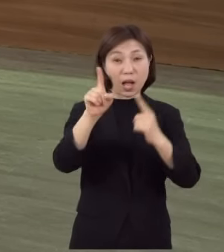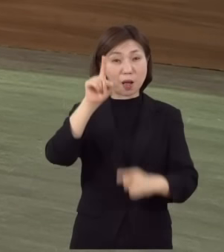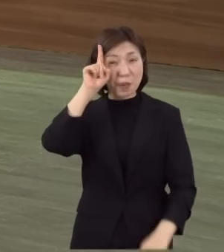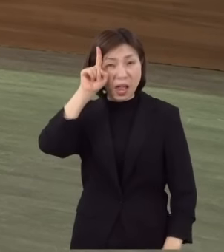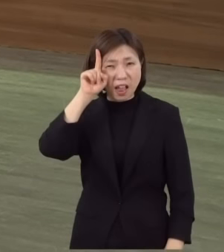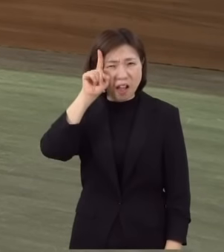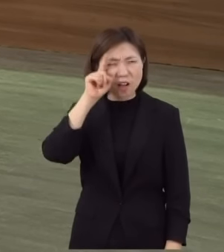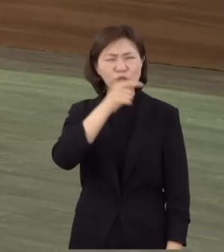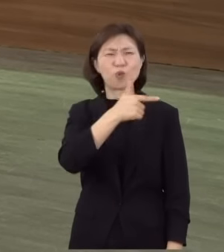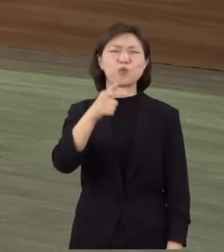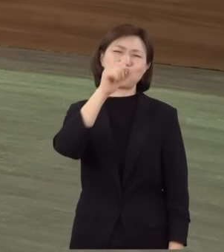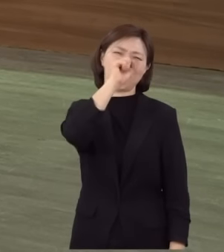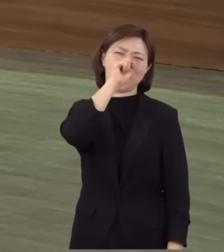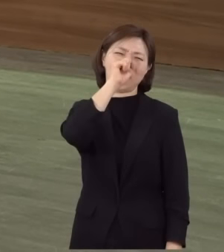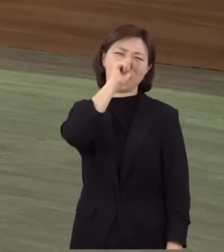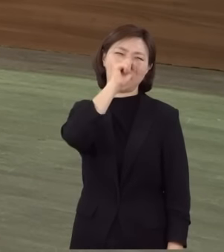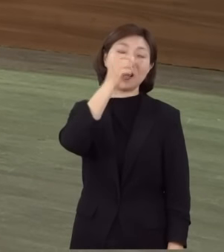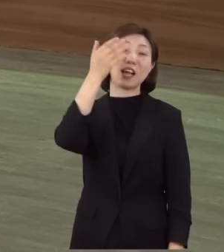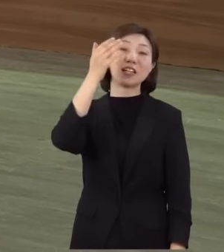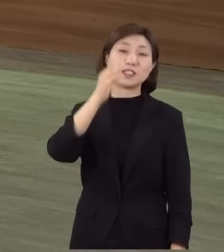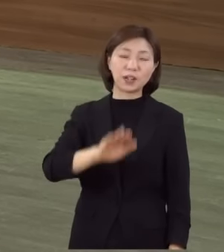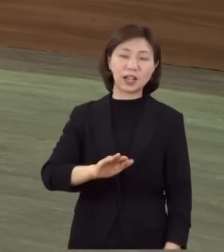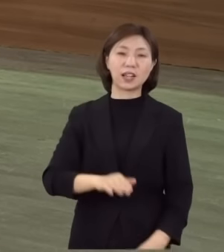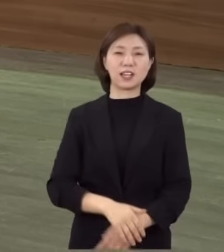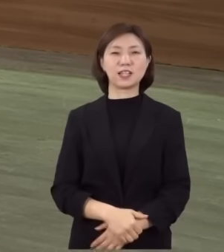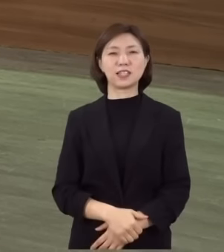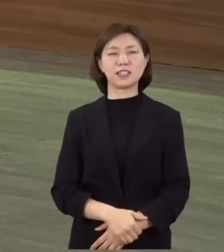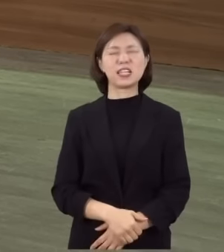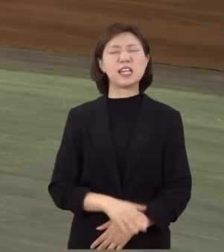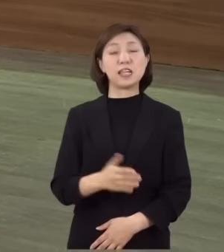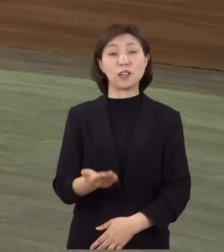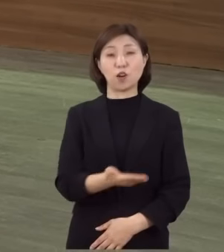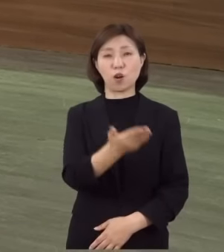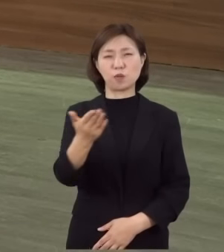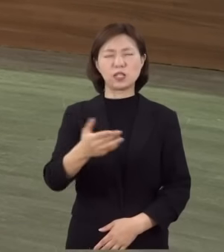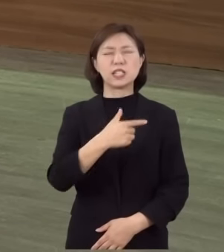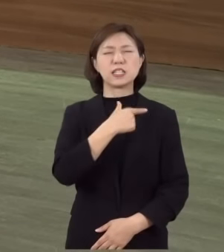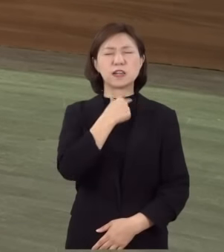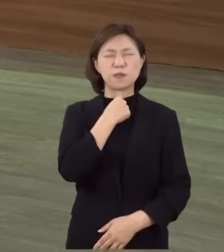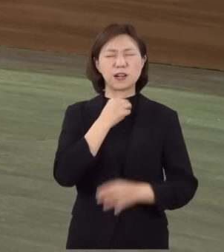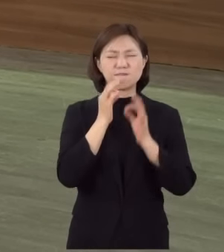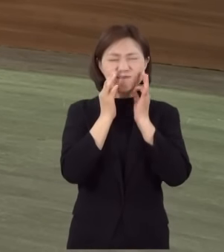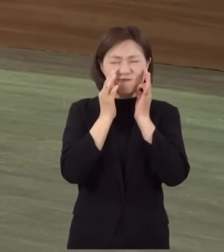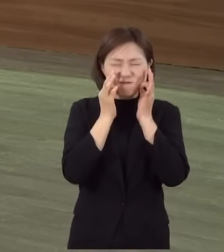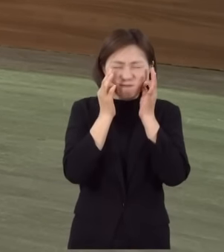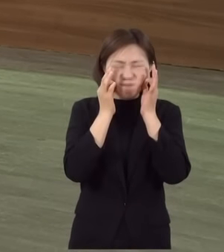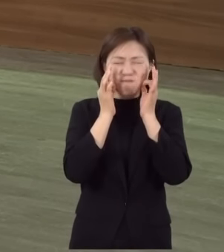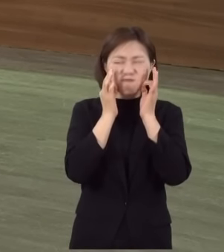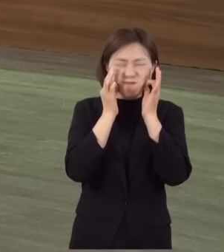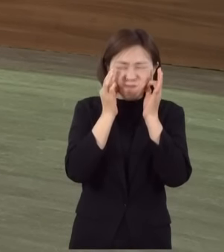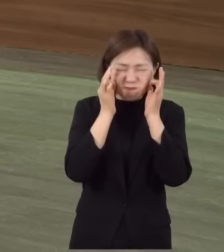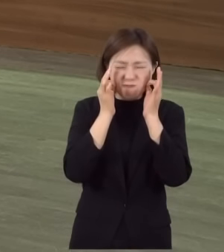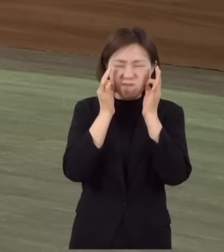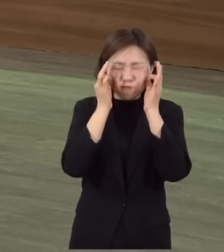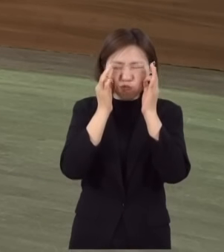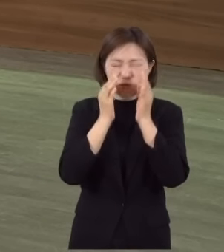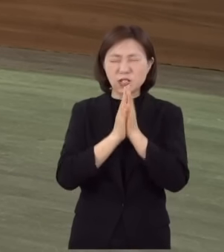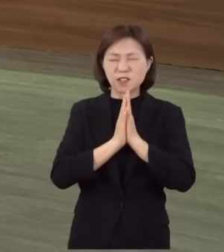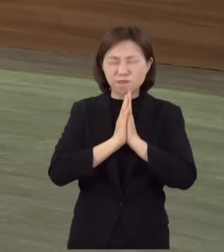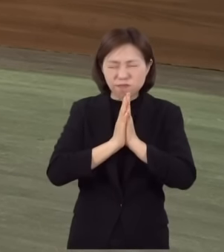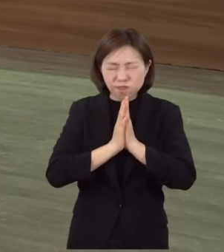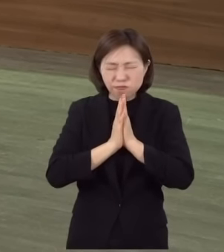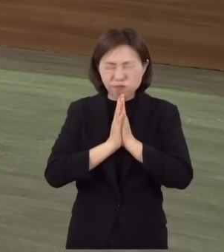좋겠어요 그래서 그래도 간절하게 정성스럽게 기도하면서